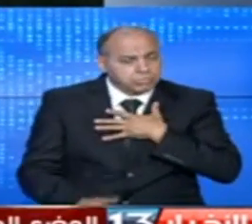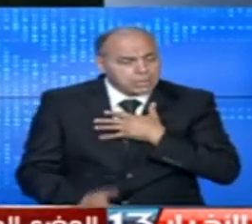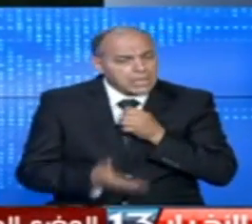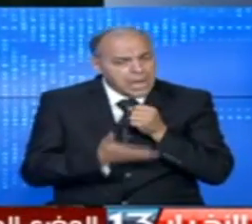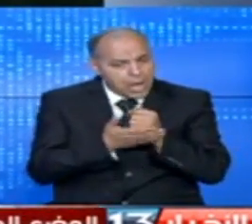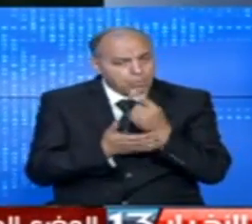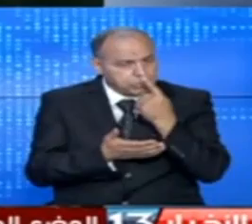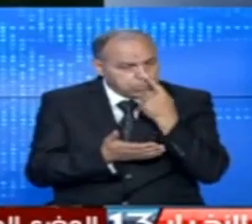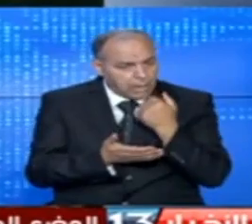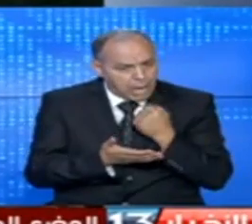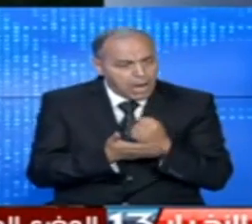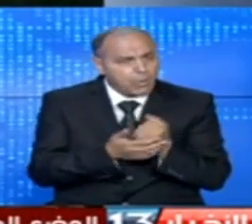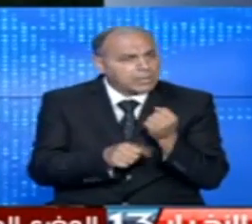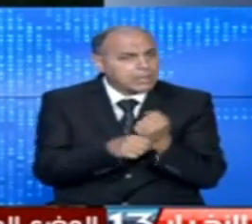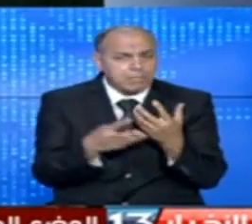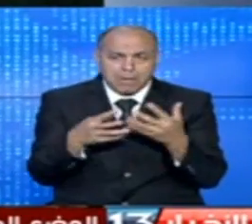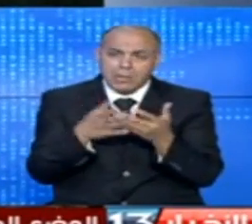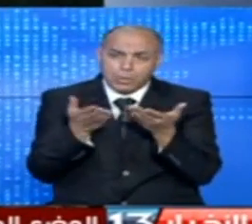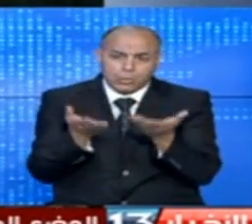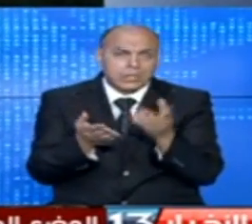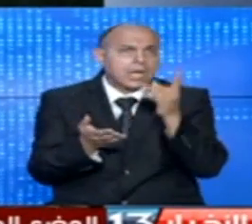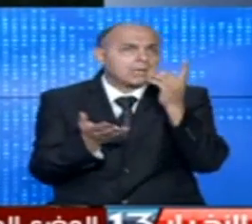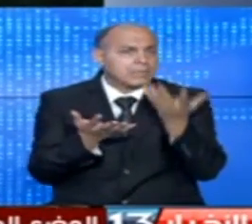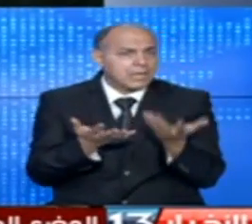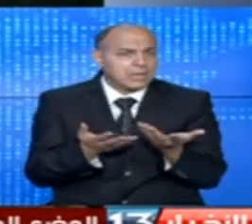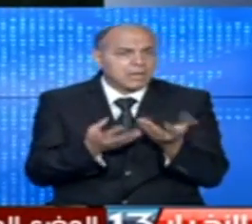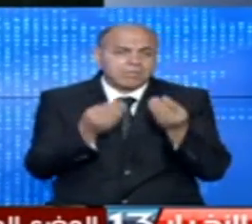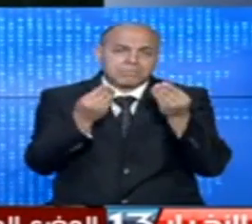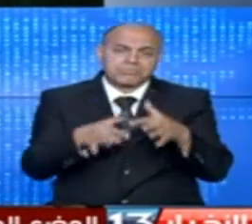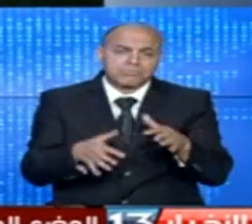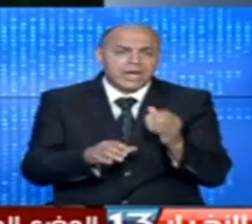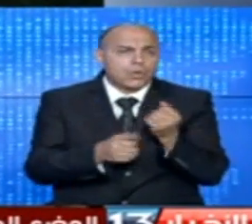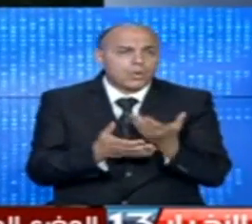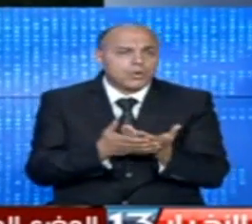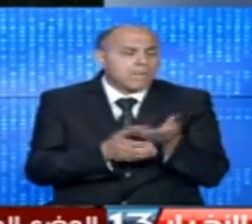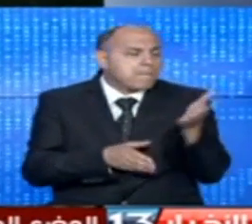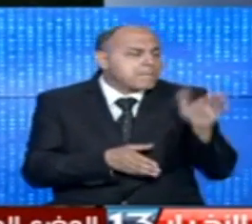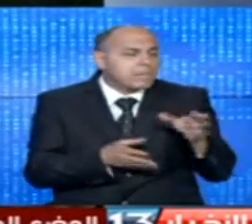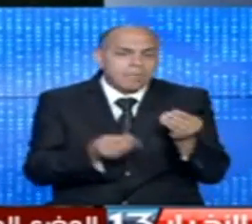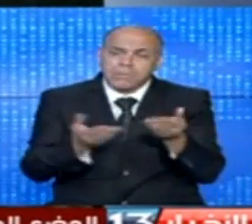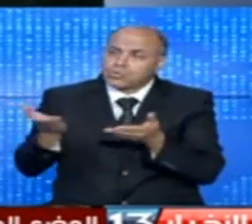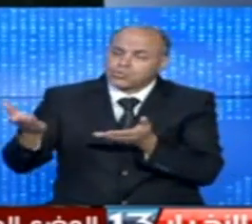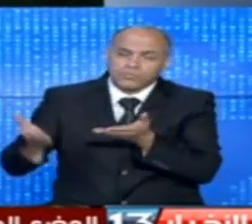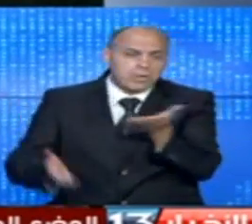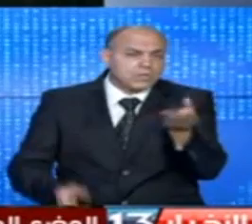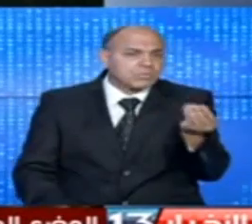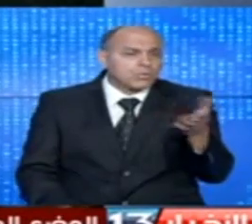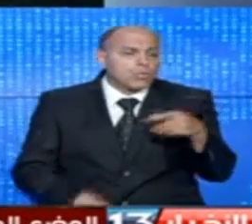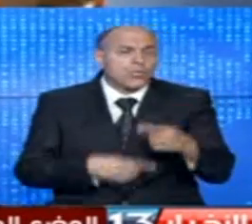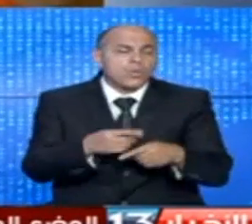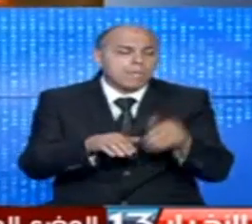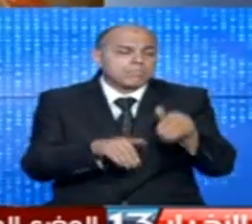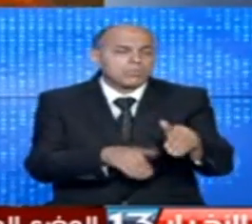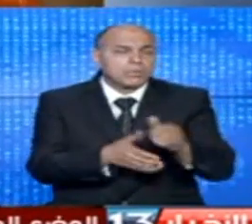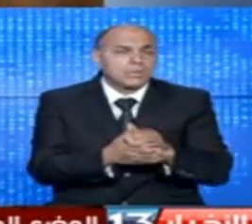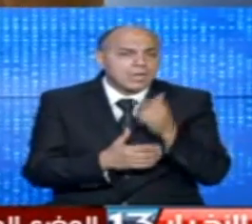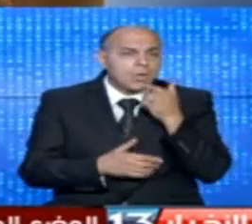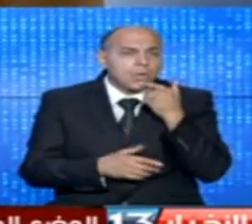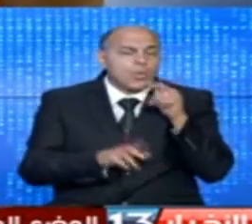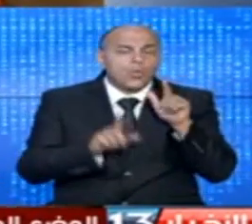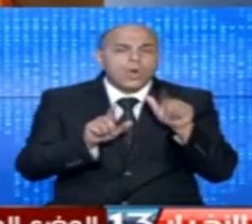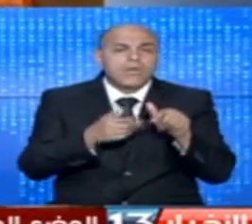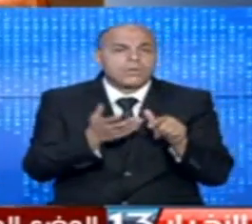نعاونوكم، نعاونوا الناس كلنا، نخدموا مع بعضنا يا رسول الله، علي هاك البلاد باش تضيع؟ ودي برا شوفوا نموت يا رسول الله كالتراب كل يوم عليه. كنجوا